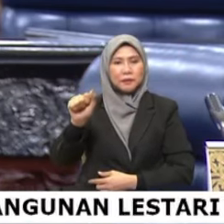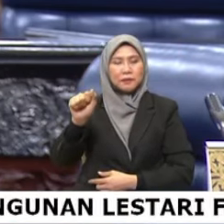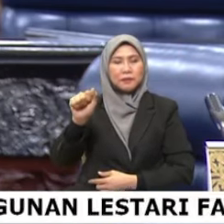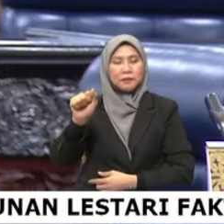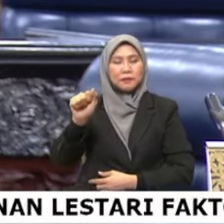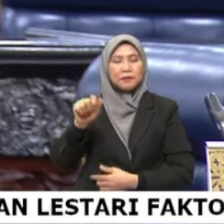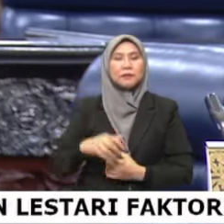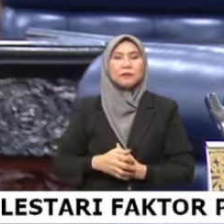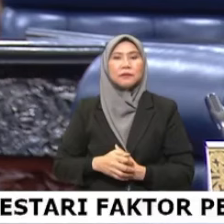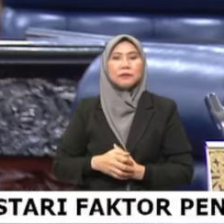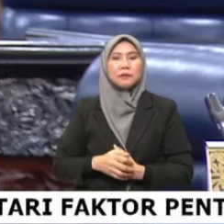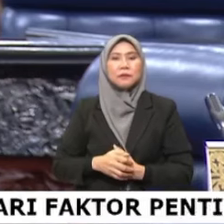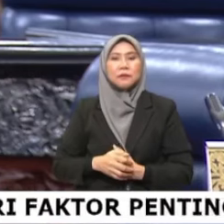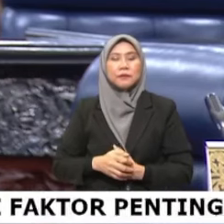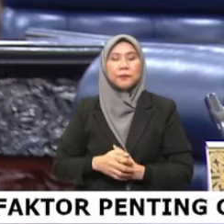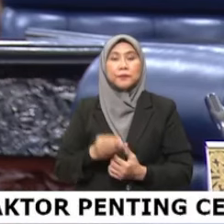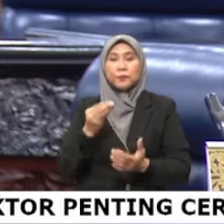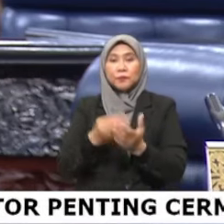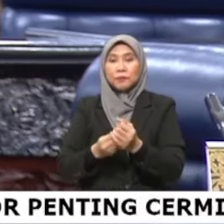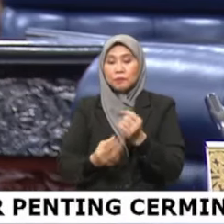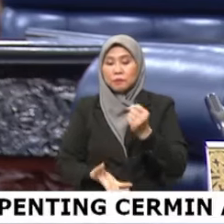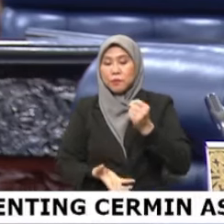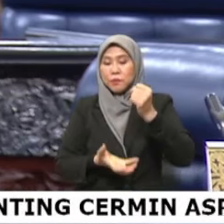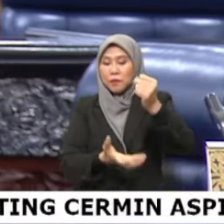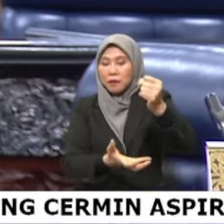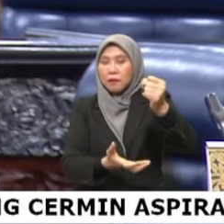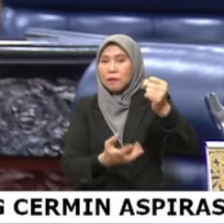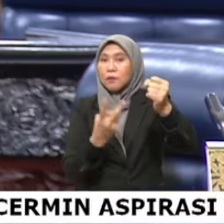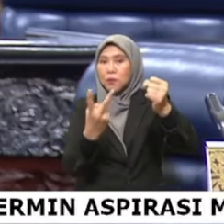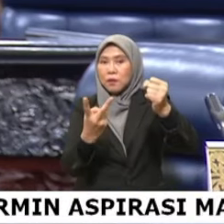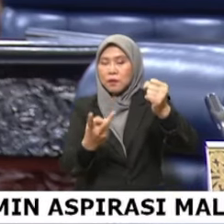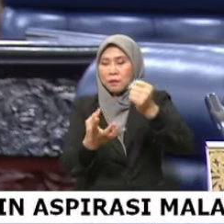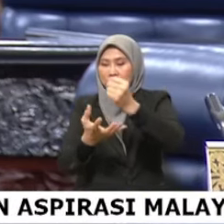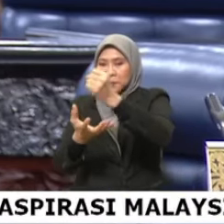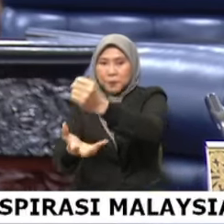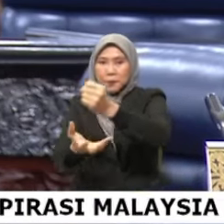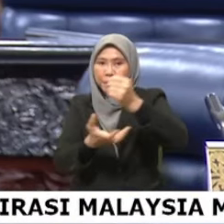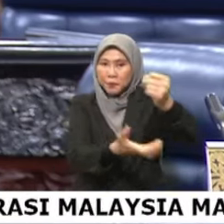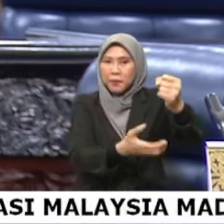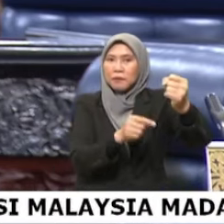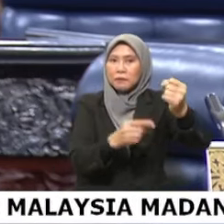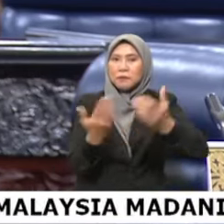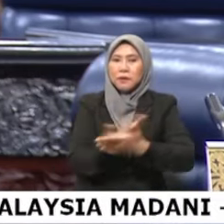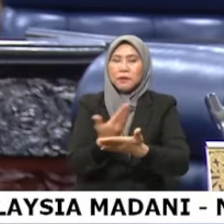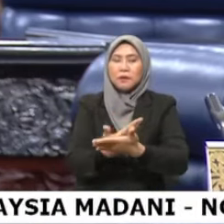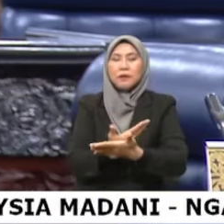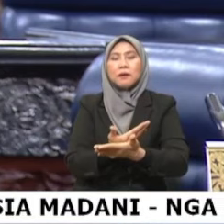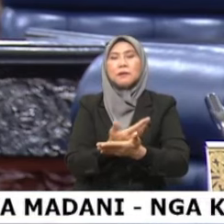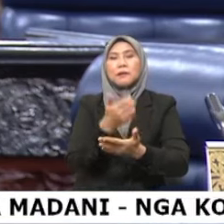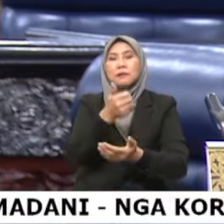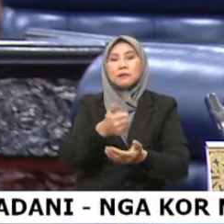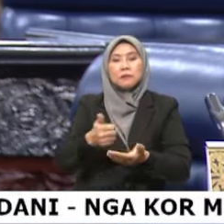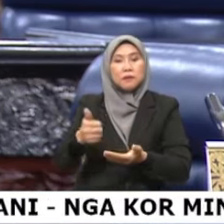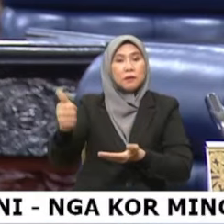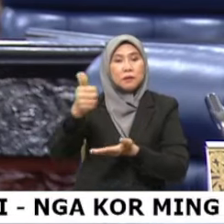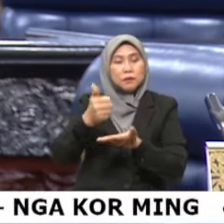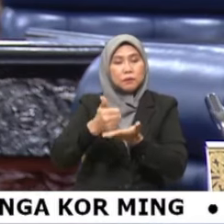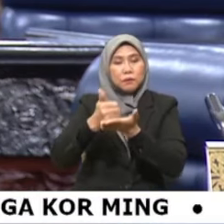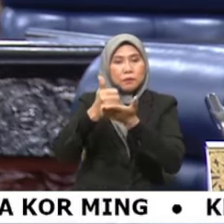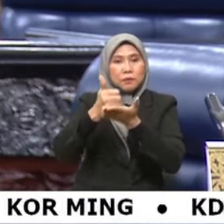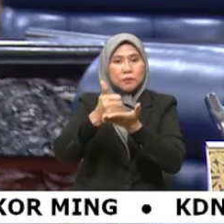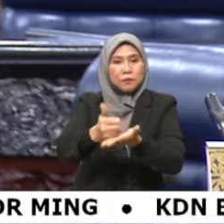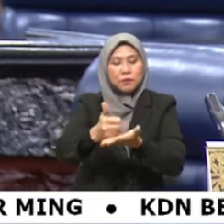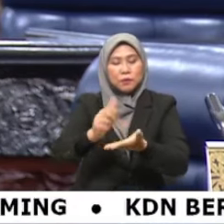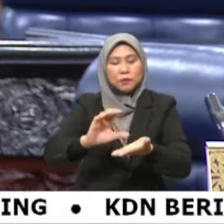dua dana baru telah diperkenalkan, iaitu Dana Pemacu Pelaburan